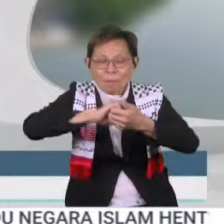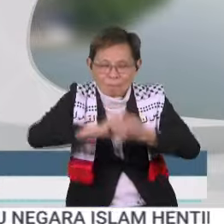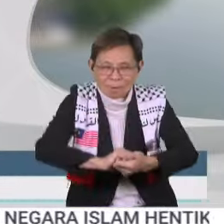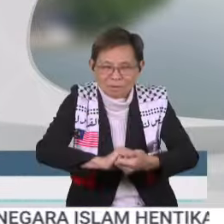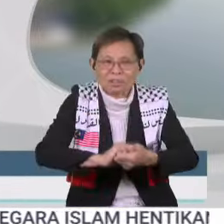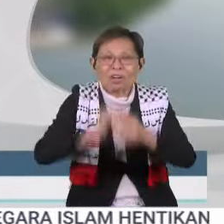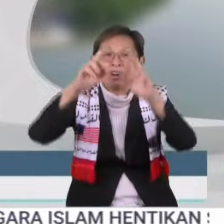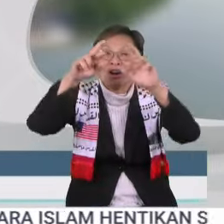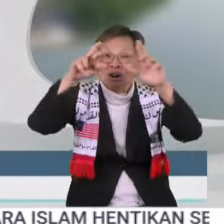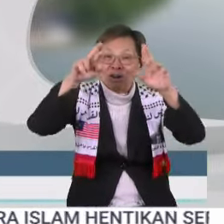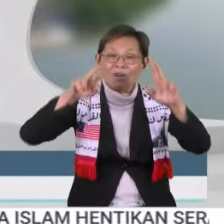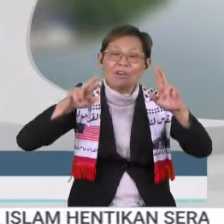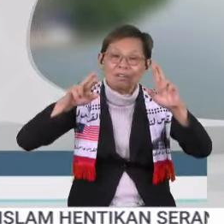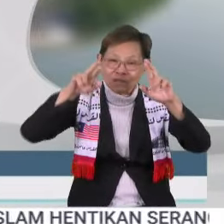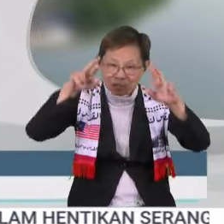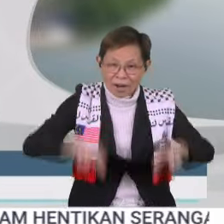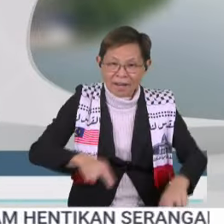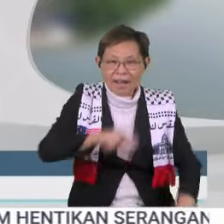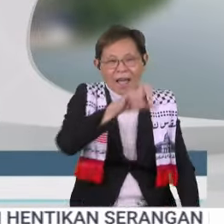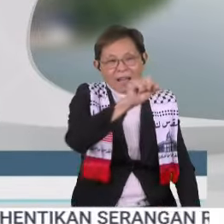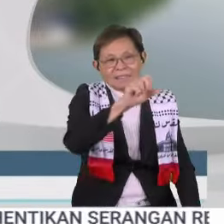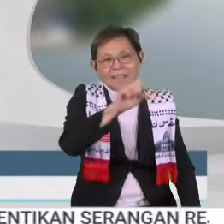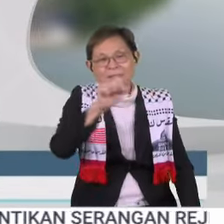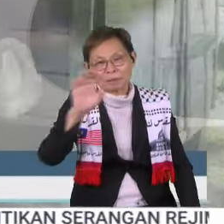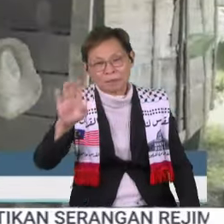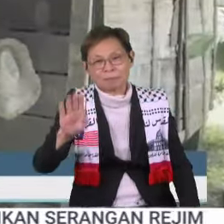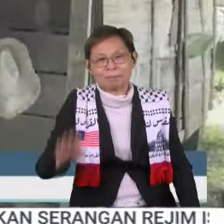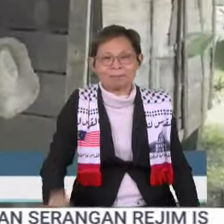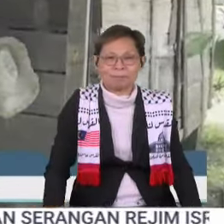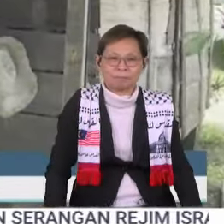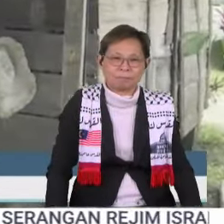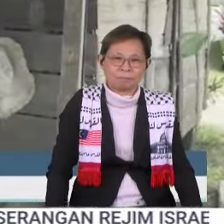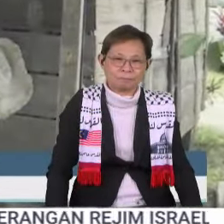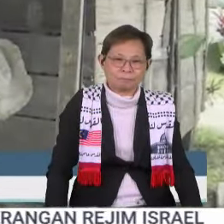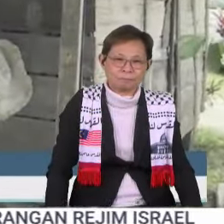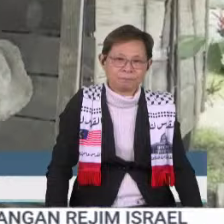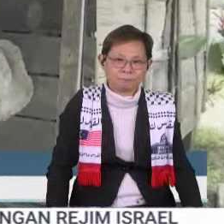BMR Sabah Electricity Sendirian Berhad SSB.